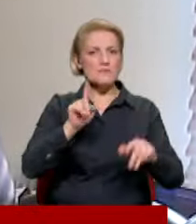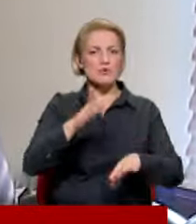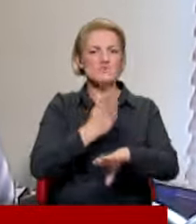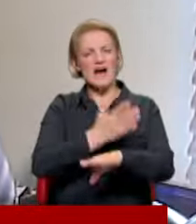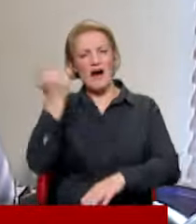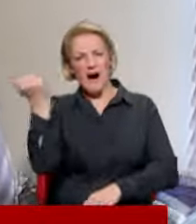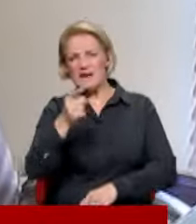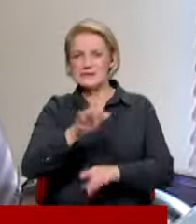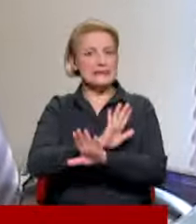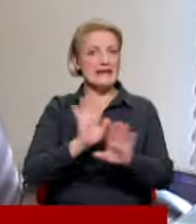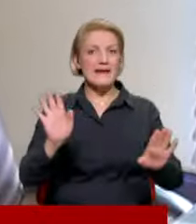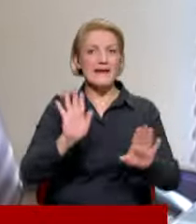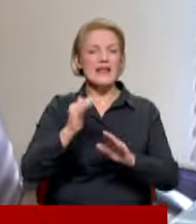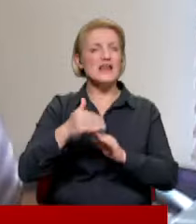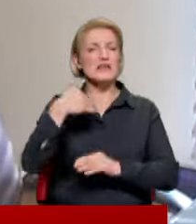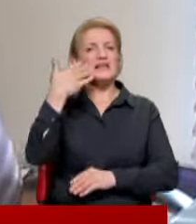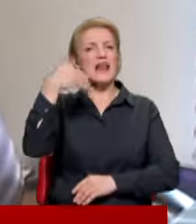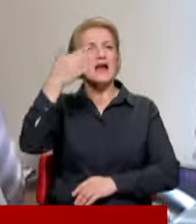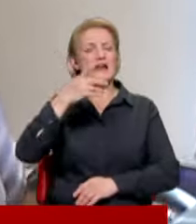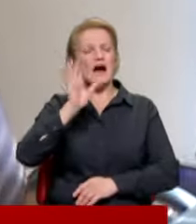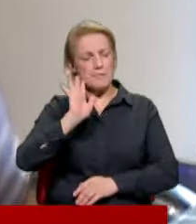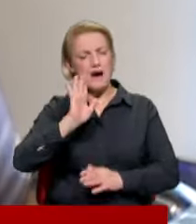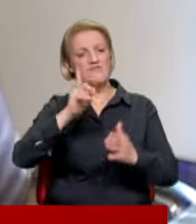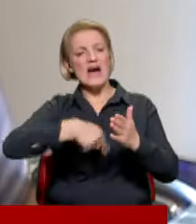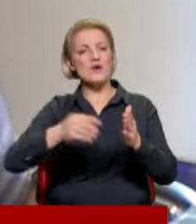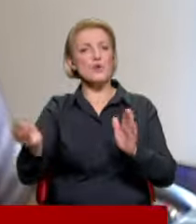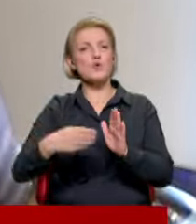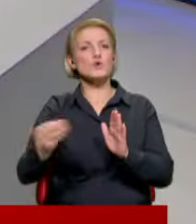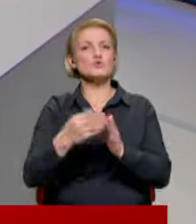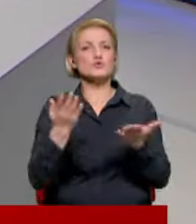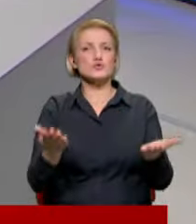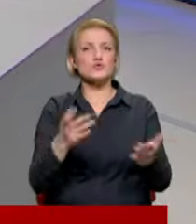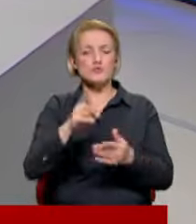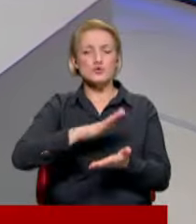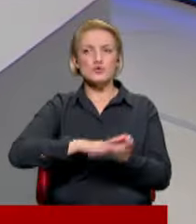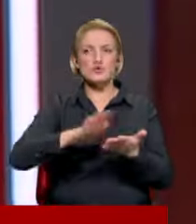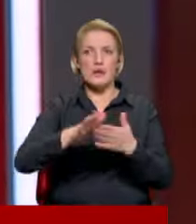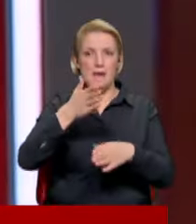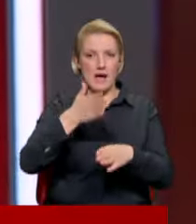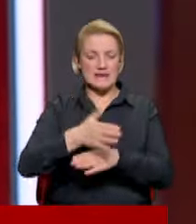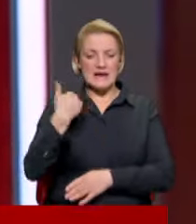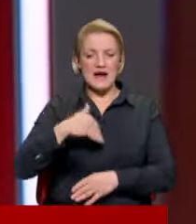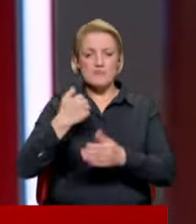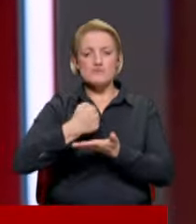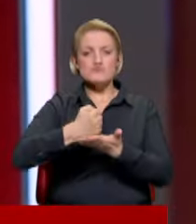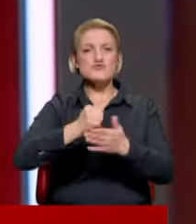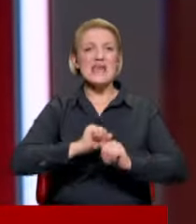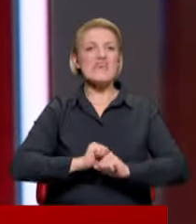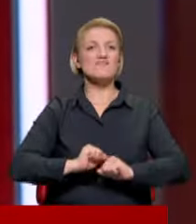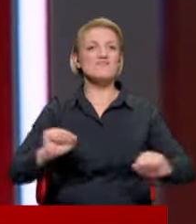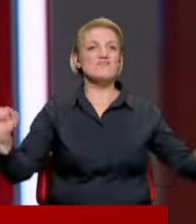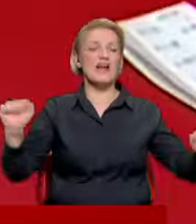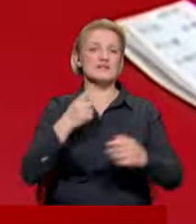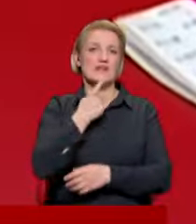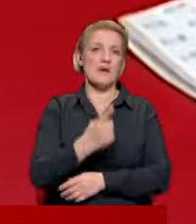hainliği falan çıkmaz ilave vergi koymayacağız diyorsunuz ama ilave vergi koyuyorsunuz bu düzenleme Aslında kamu bütçesinin iflas ettiğinin